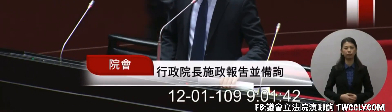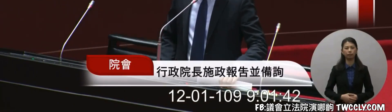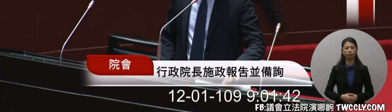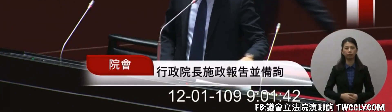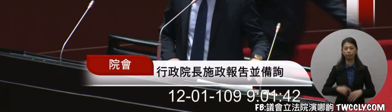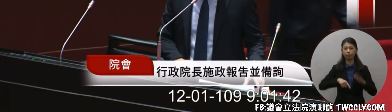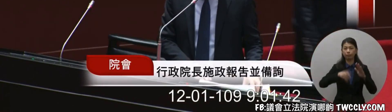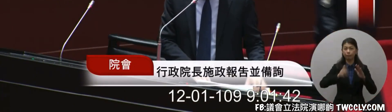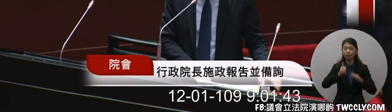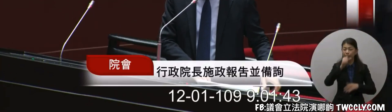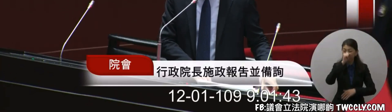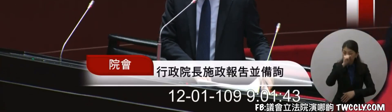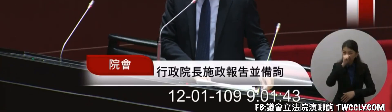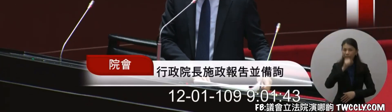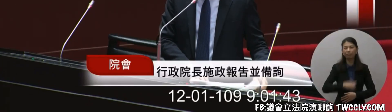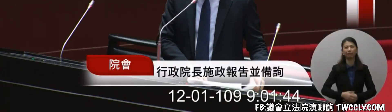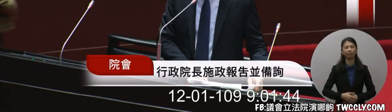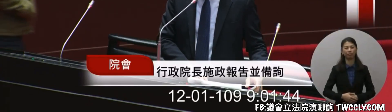好，院长，好好。